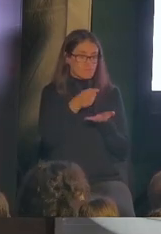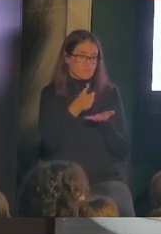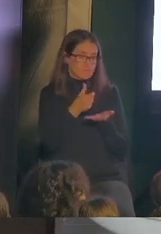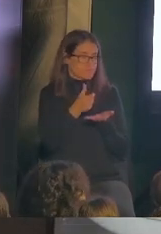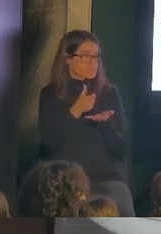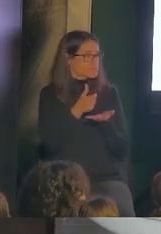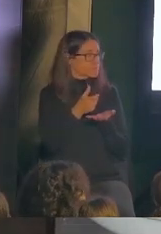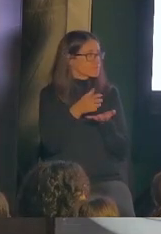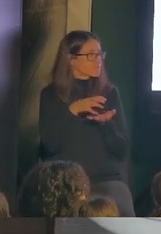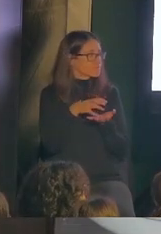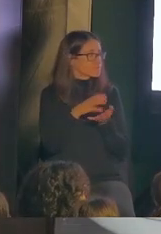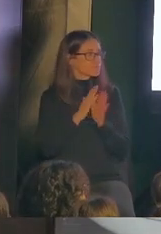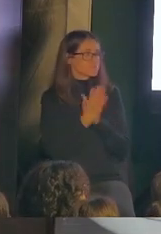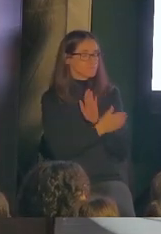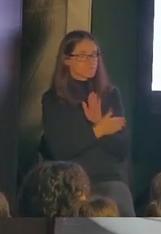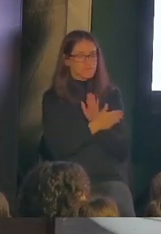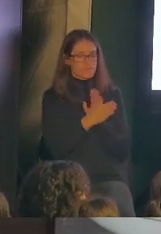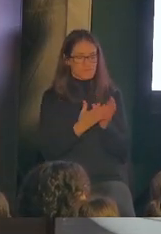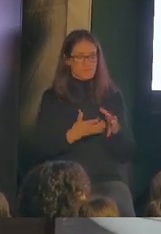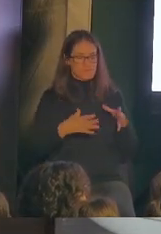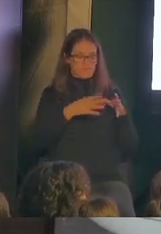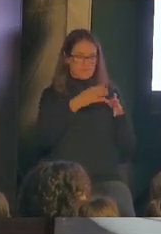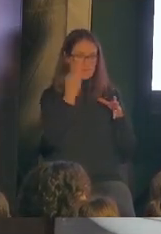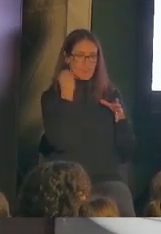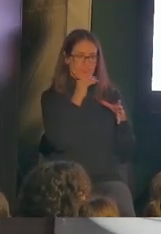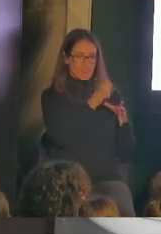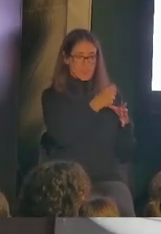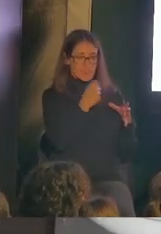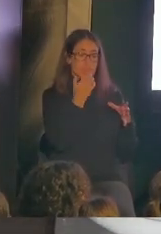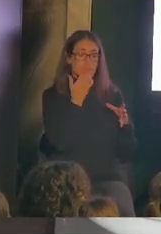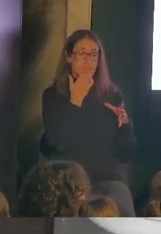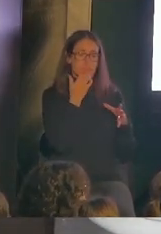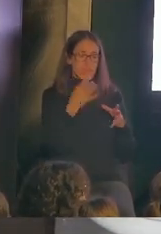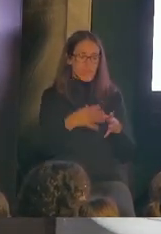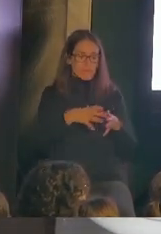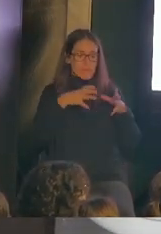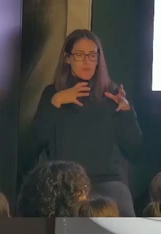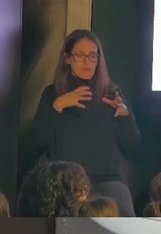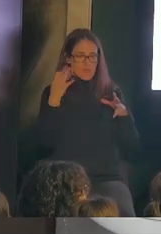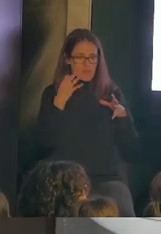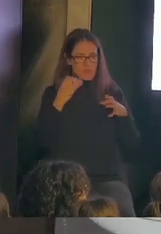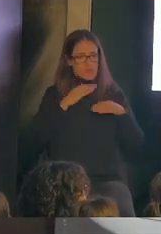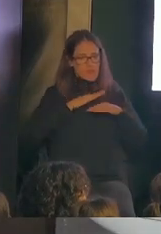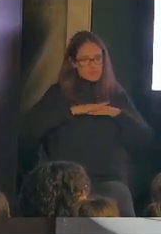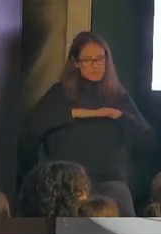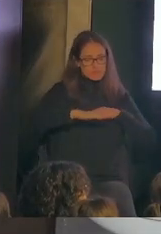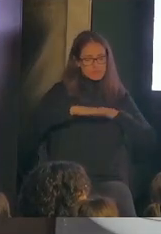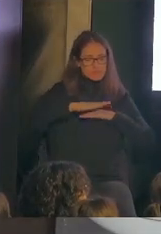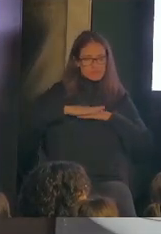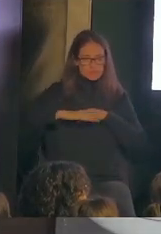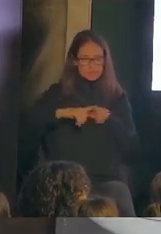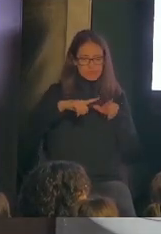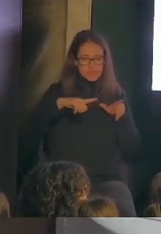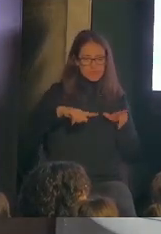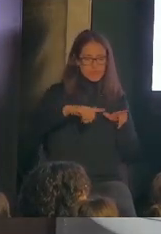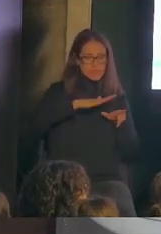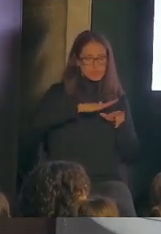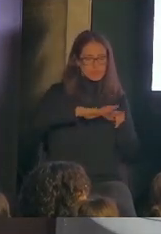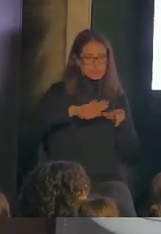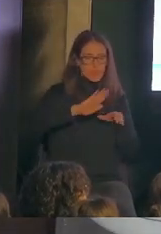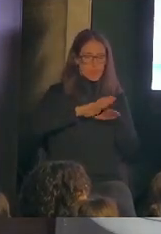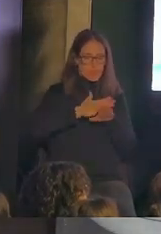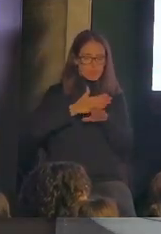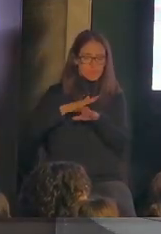poso així amb el bol directament a la nevera. En cas que fos molta quantitat, ho estenem amb safates, vale? D'aquesta manera doncs, ho tenim més separat perquè no ens